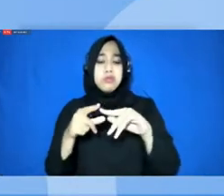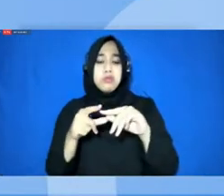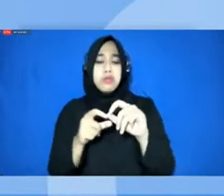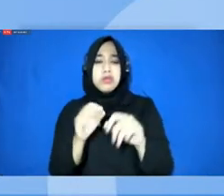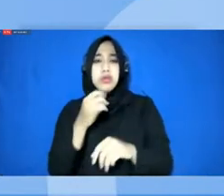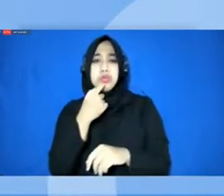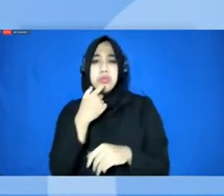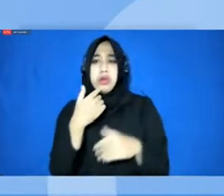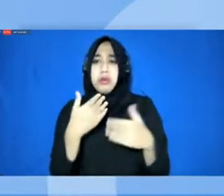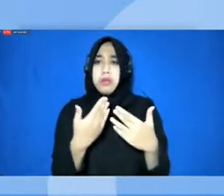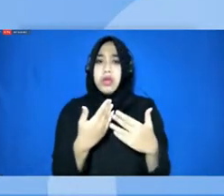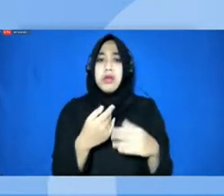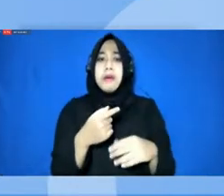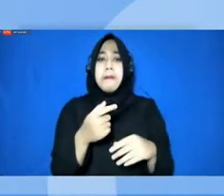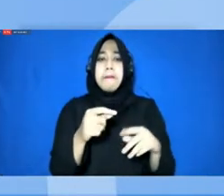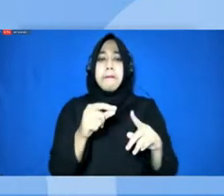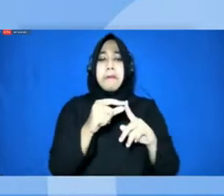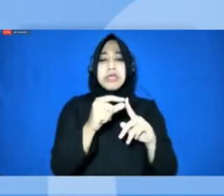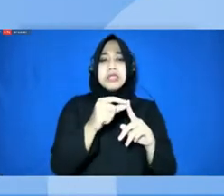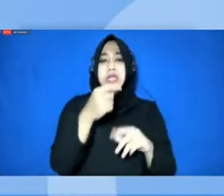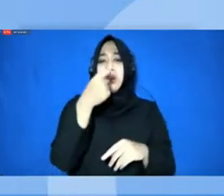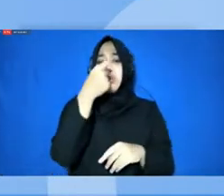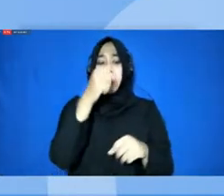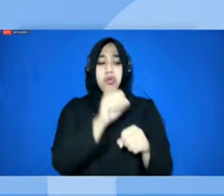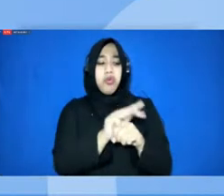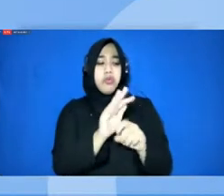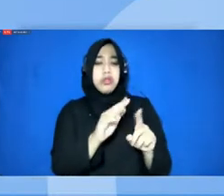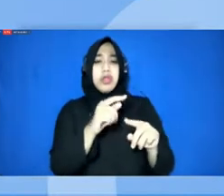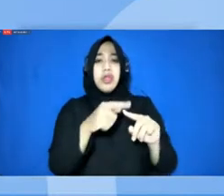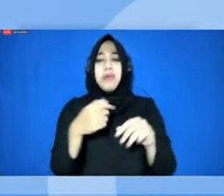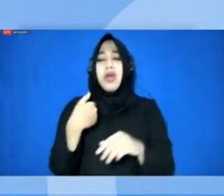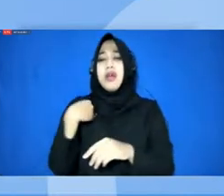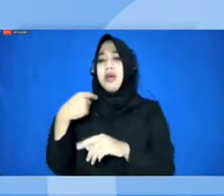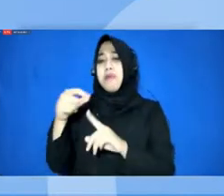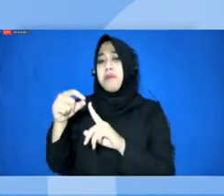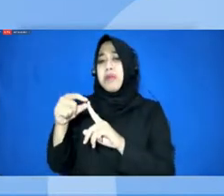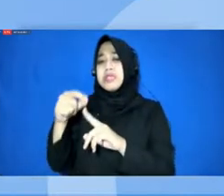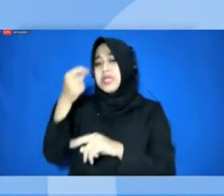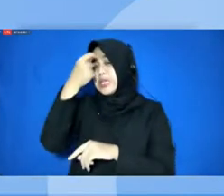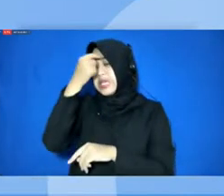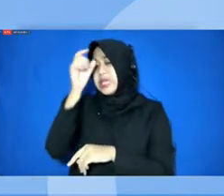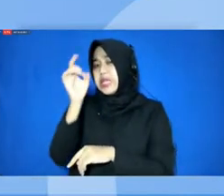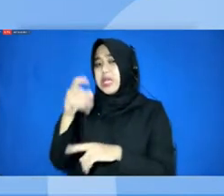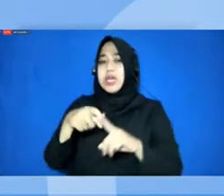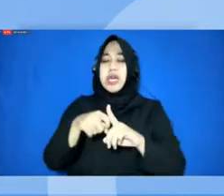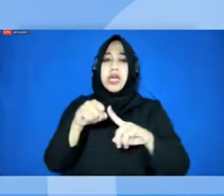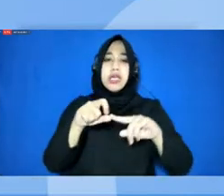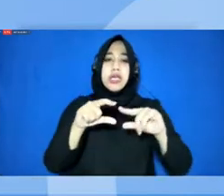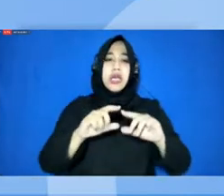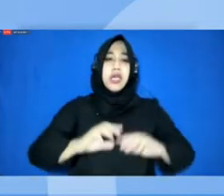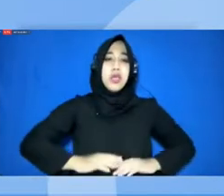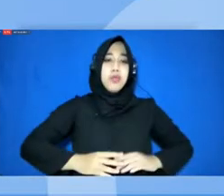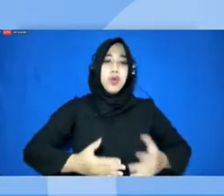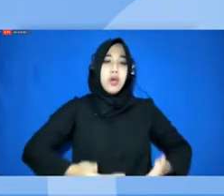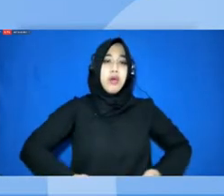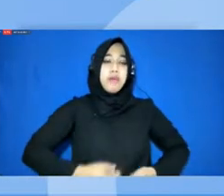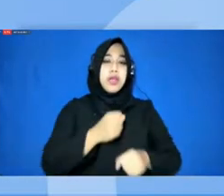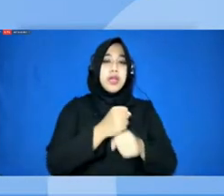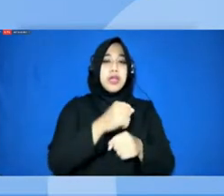memegang pasien COVID, tapi mereka juga memegang pasien lainnya seperti KIA, ibu hamil, gizi, dan lain-lainnya.